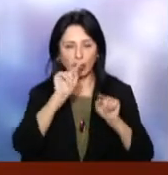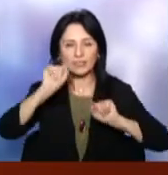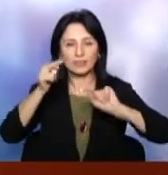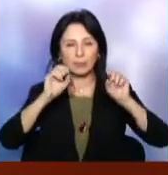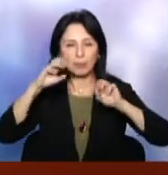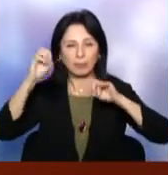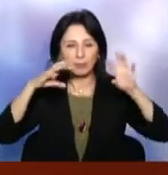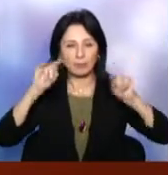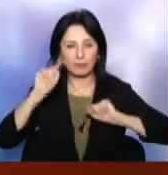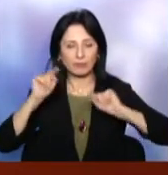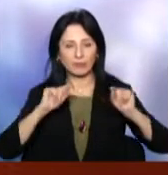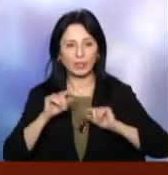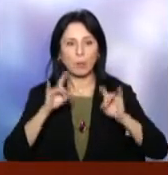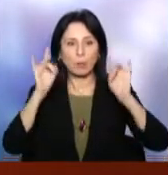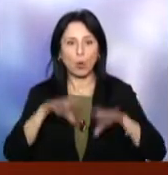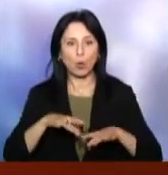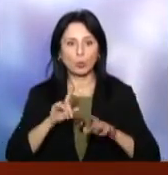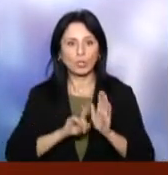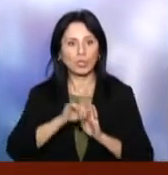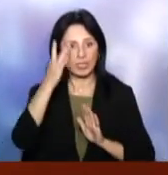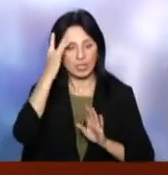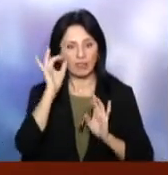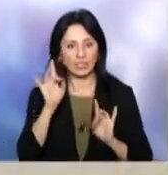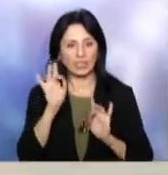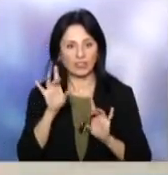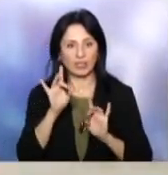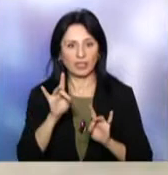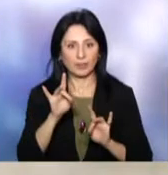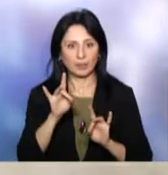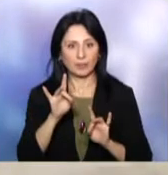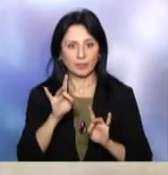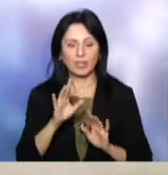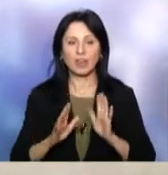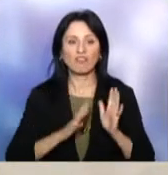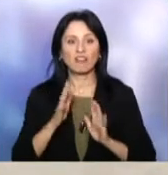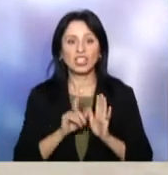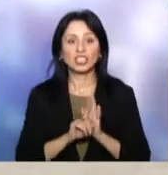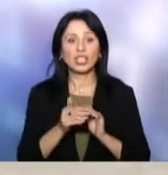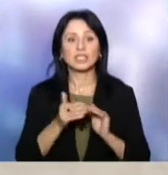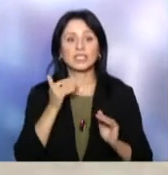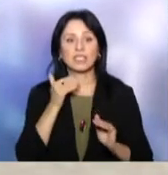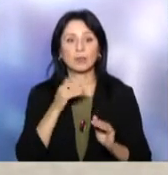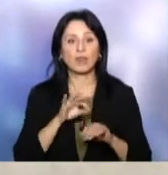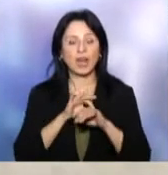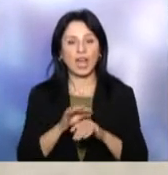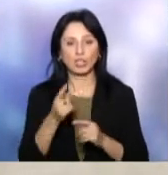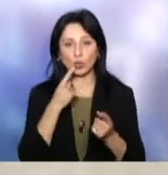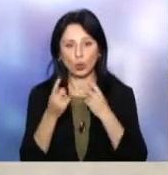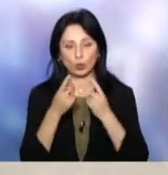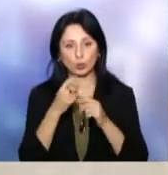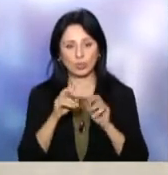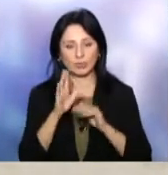წერტილებს. მოულოდნელად დაგეწყოთ თავის ტკივილი. ვარჯიშის დაწყებამდე გაიარეთ